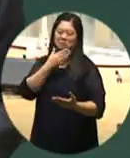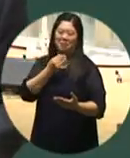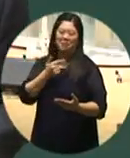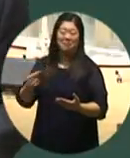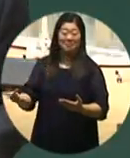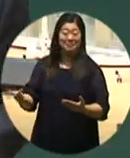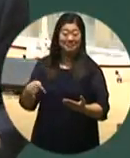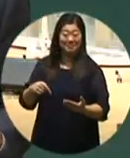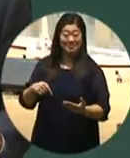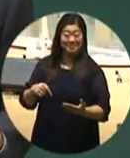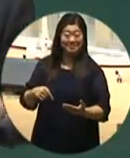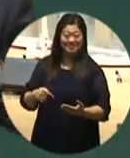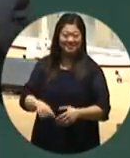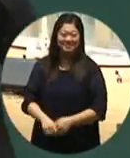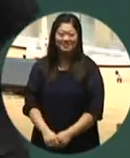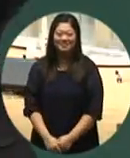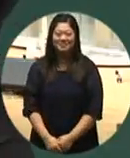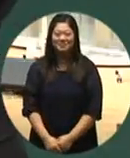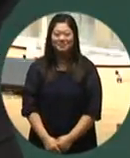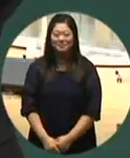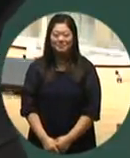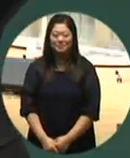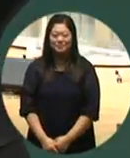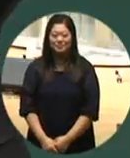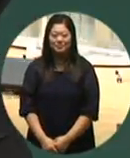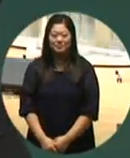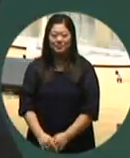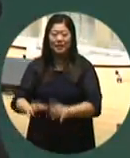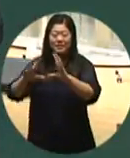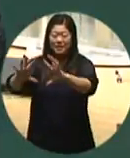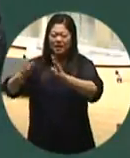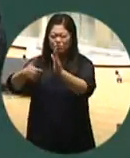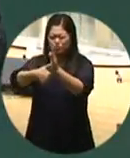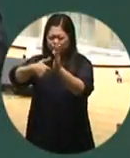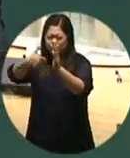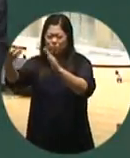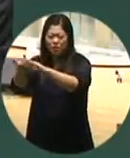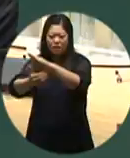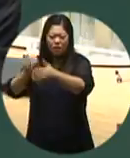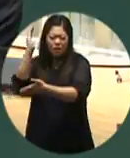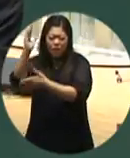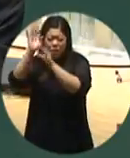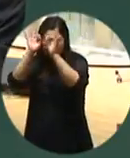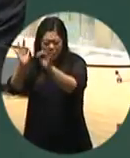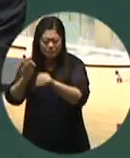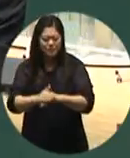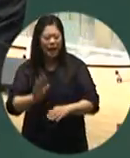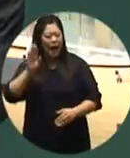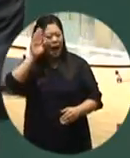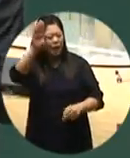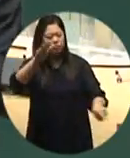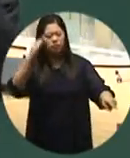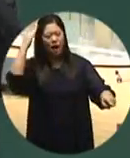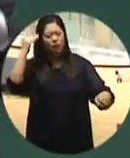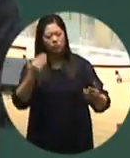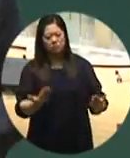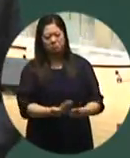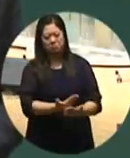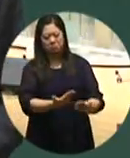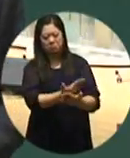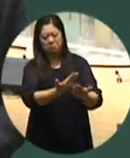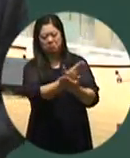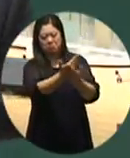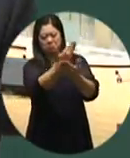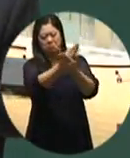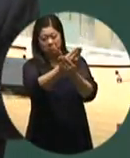about South Korea, and I think they are very good ones. 그 예언가들 세계적 예언가들 쭉 예언한 게 나오는 한국은 앞으로 대단한 나라 될 거다 아마 이게 뭐 결론인 거고요.